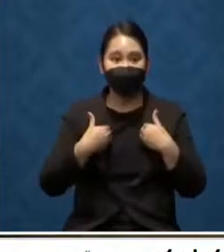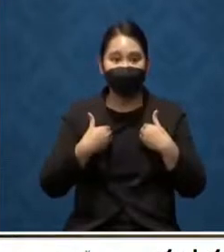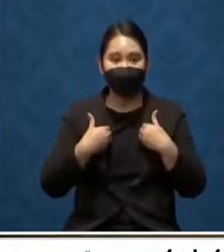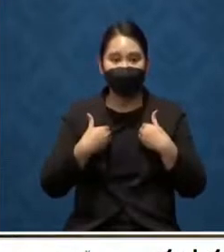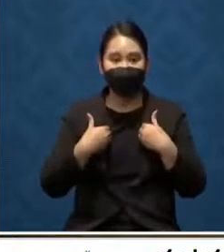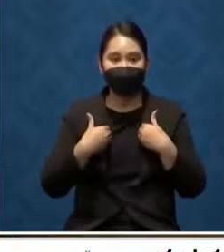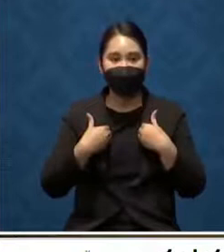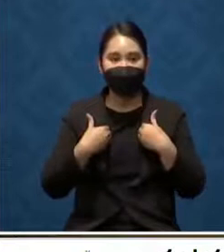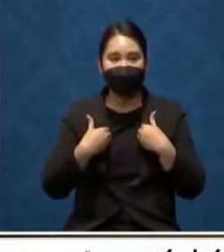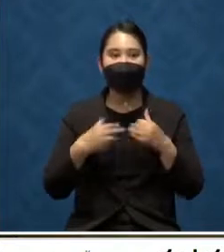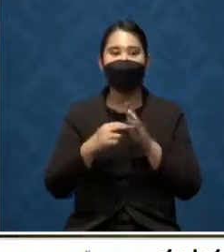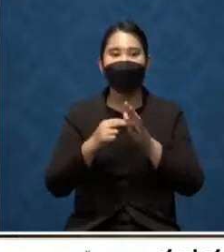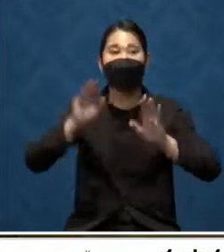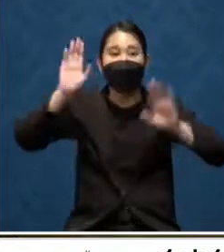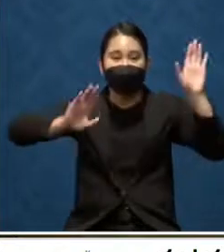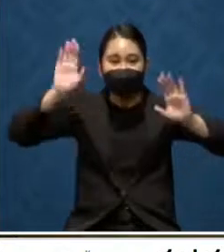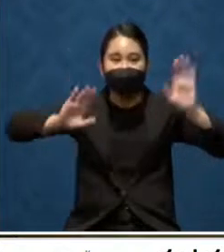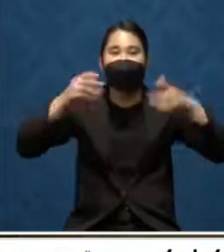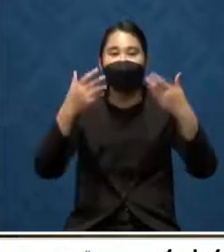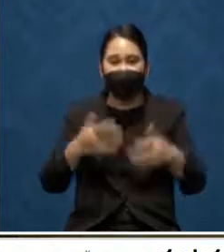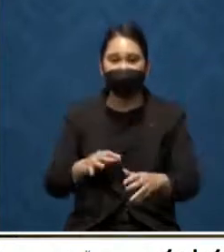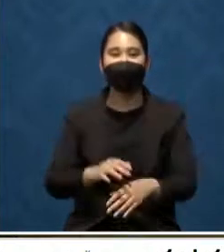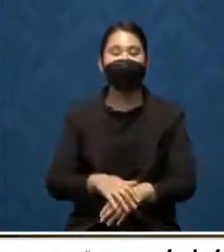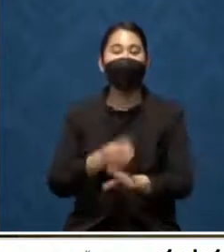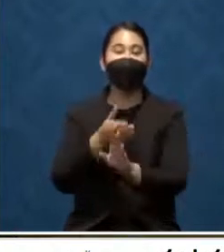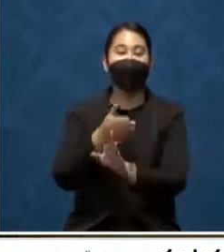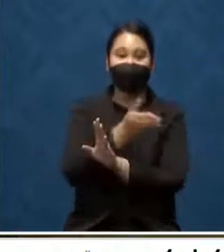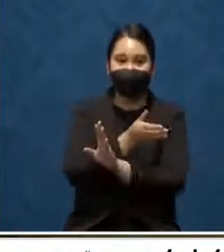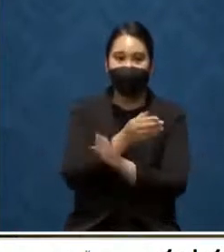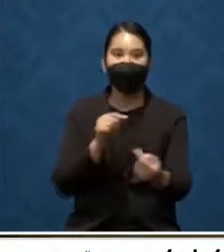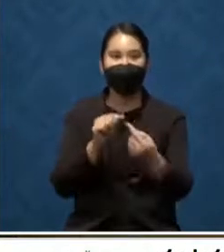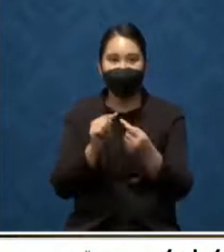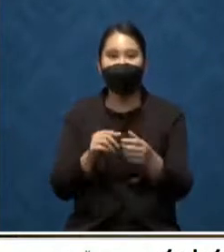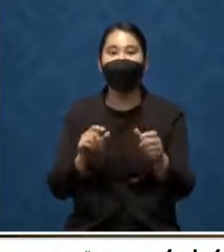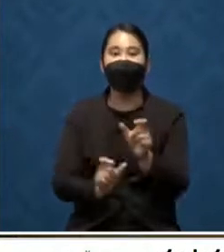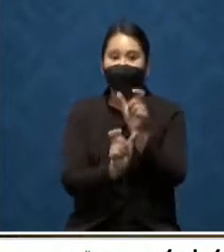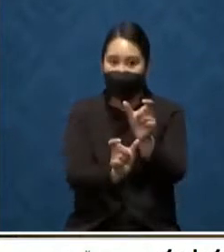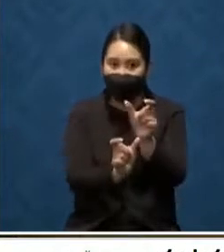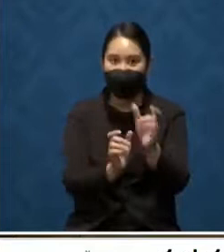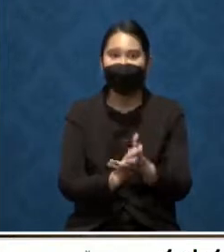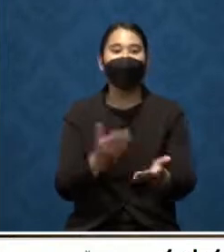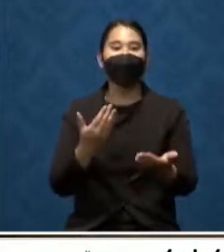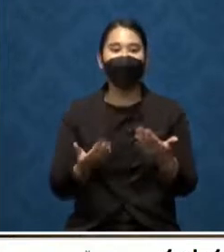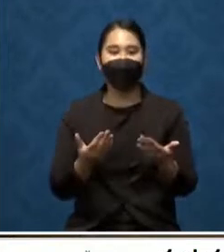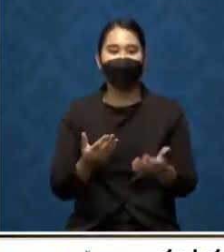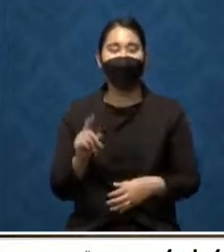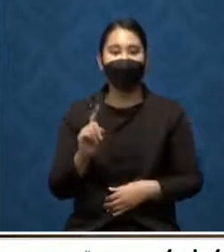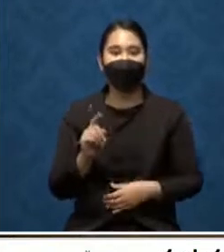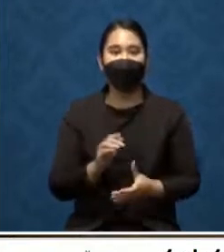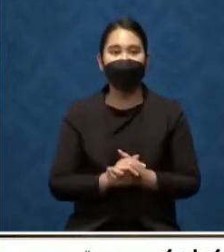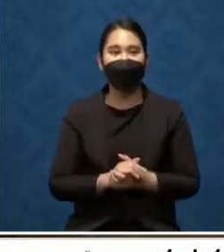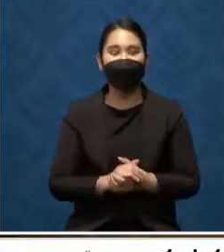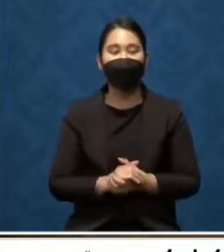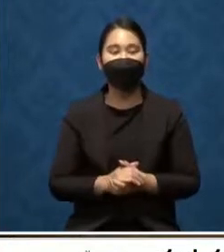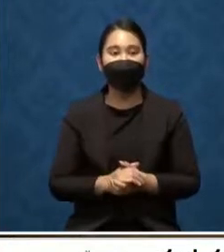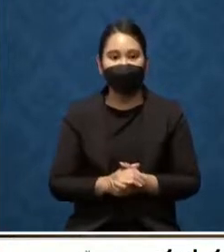ได้โวดไปแล้วครัท่านประทานในมาตาก่อนหนานี้ เรองการยกเลือกกคำปกก็ดีหรอว่าการเพ่มลษณะอ